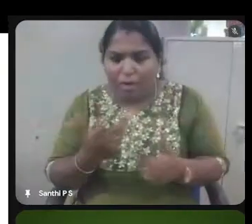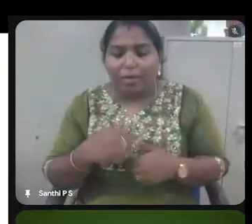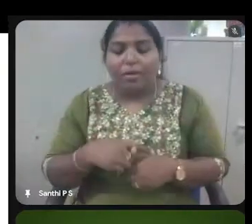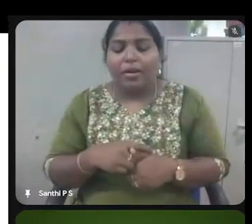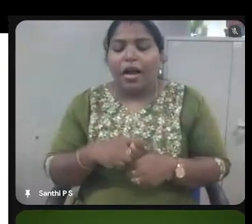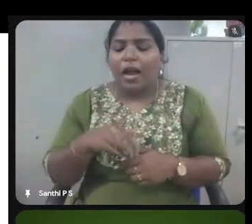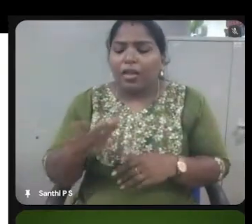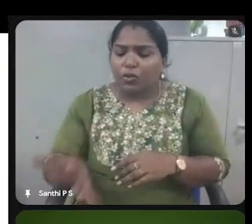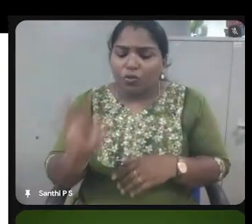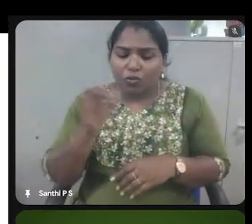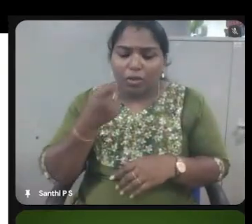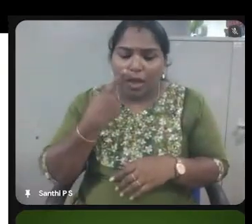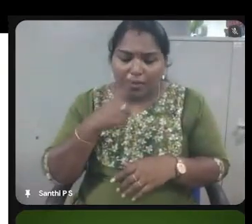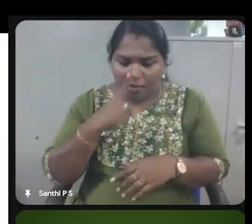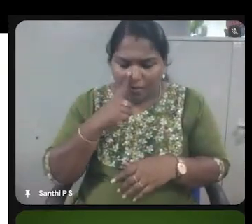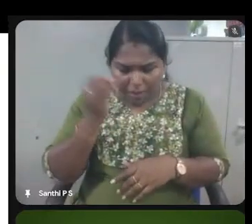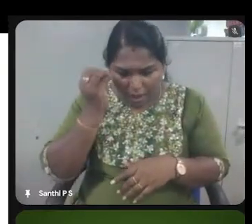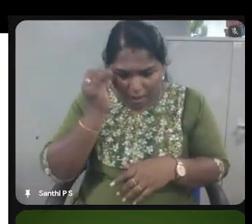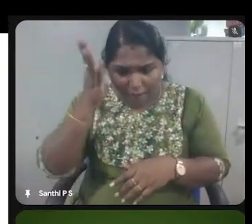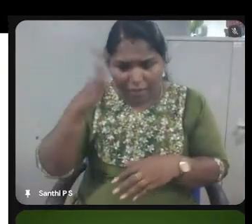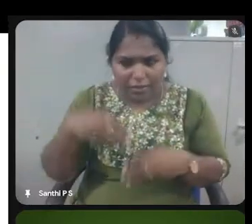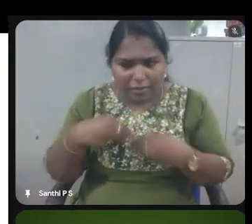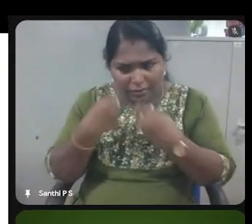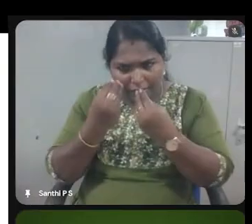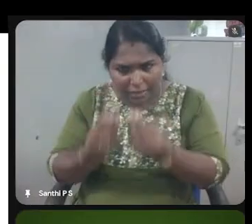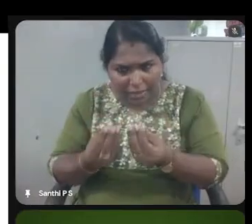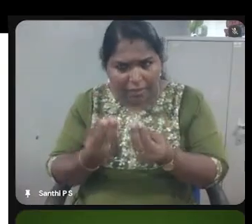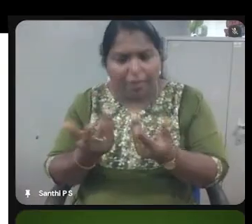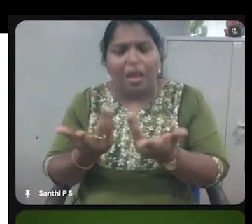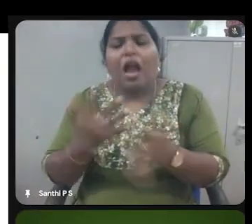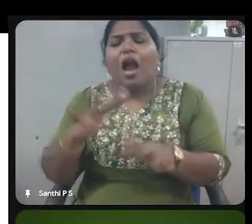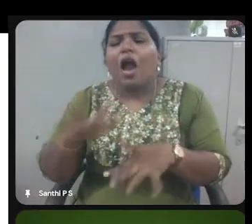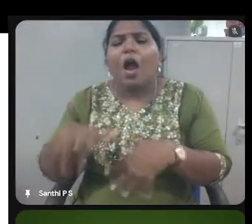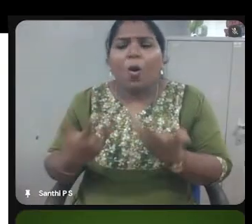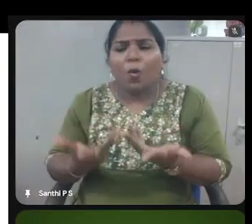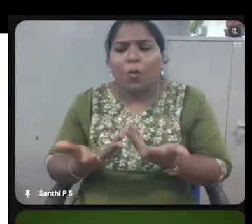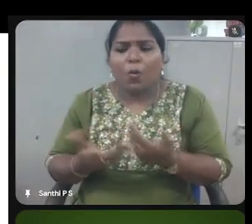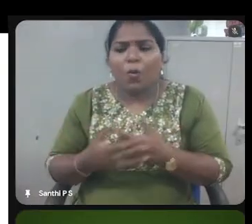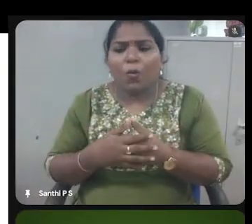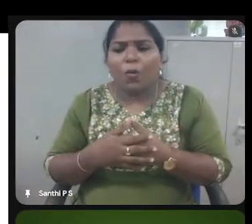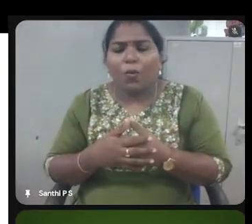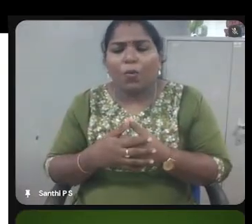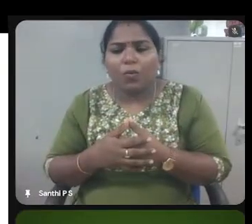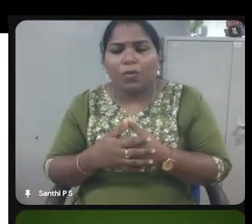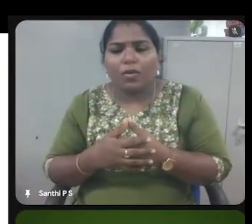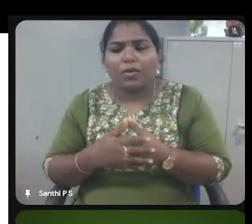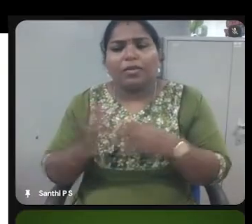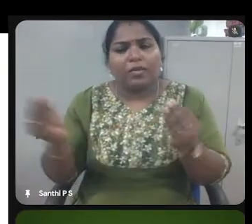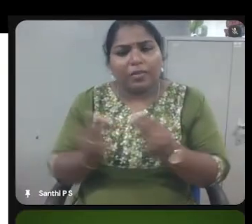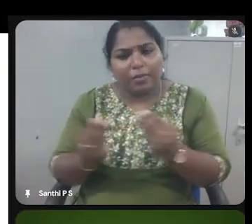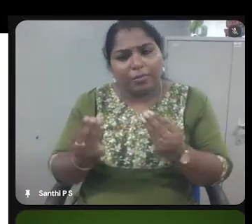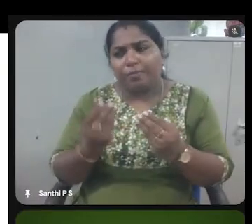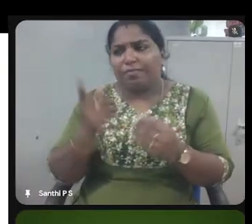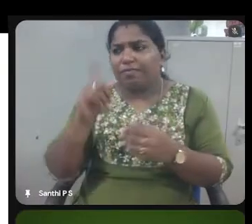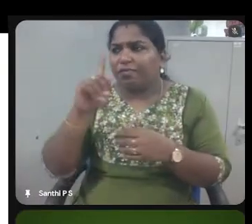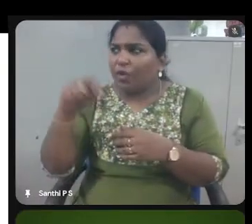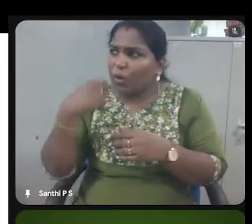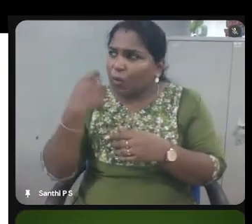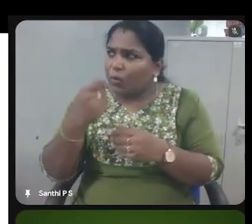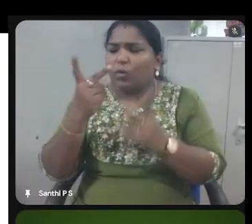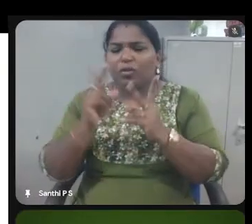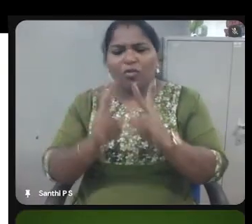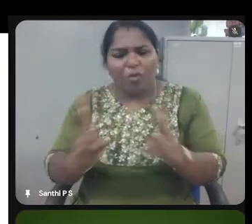അതിനെപ്പറ്റി പാരന്റ്സിന് ഒരു അവയർനെസ് ഒക്കെ കൊടുക്കുകയാണെന്നുണ്ടെങ്കിൽ നമ്മൾ എന്താ പറയേണ്ടത്? ഇപ്പം വീടുകളിലാണെന്നുണ്ടെങ്കിലും പൊതുവായിട്ട് കുട്ടികൾ കാണുന്ന